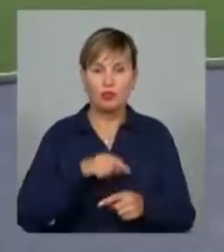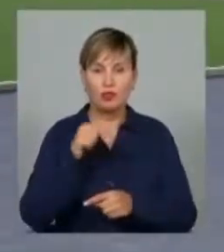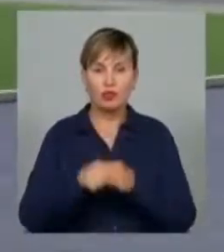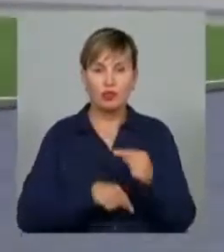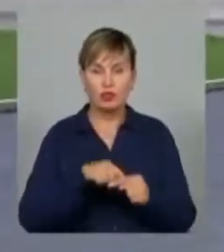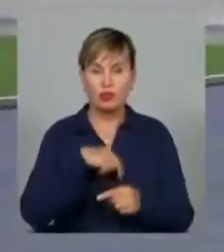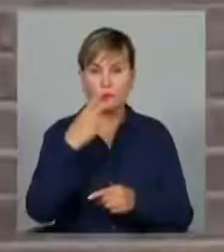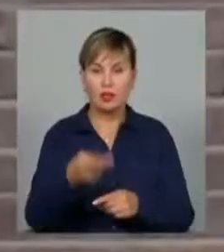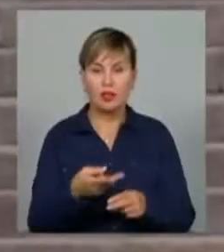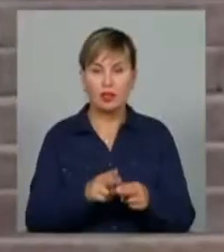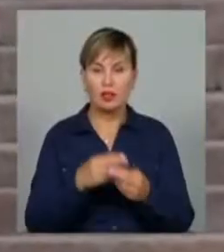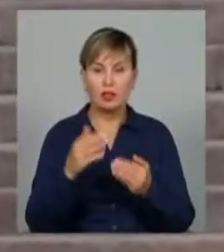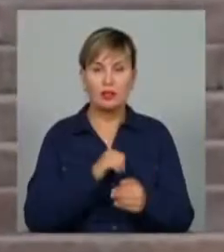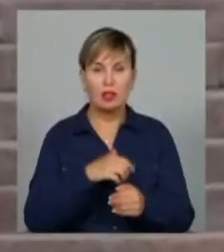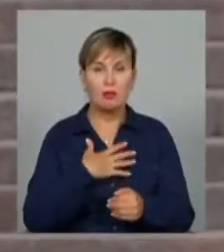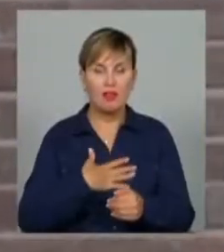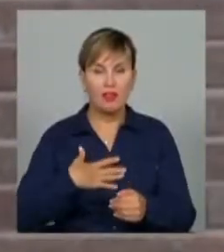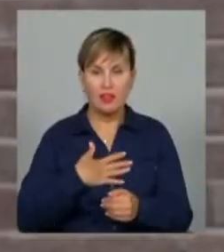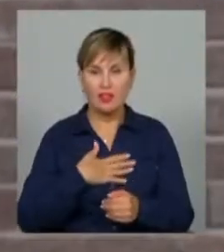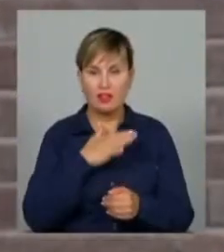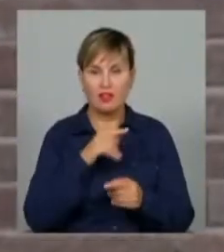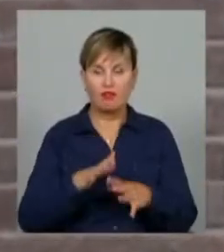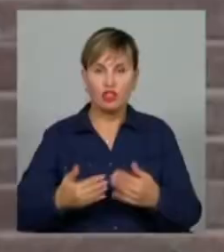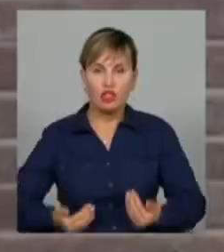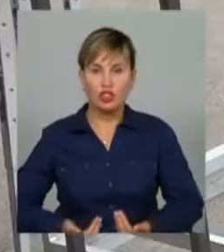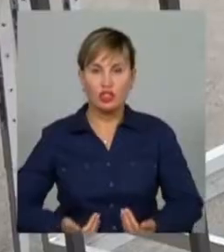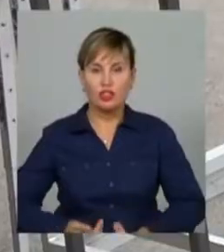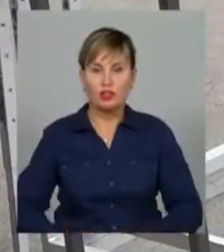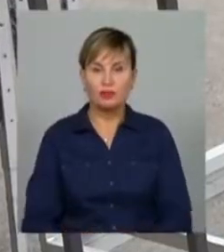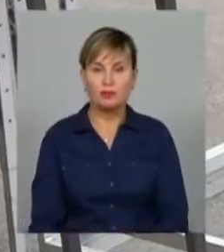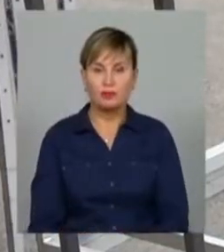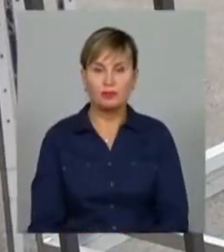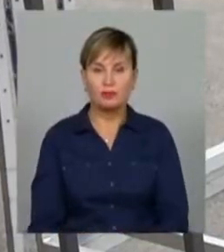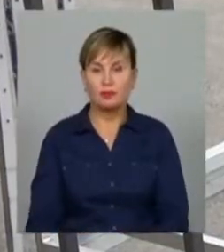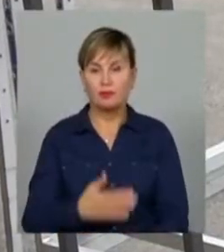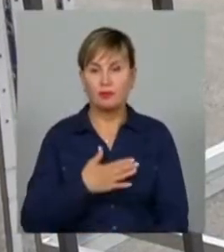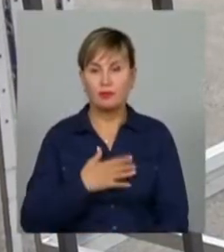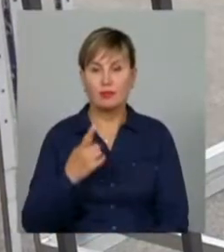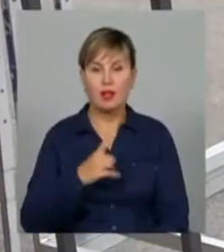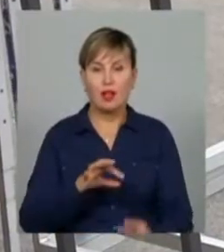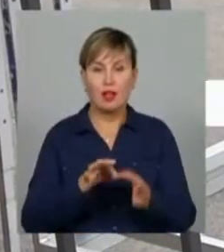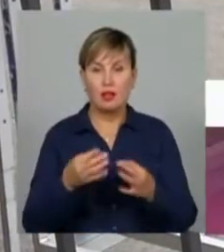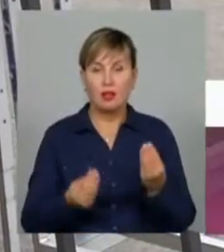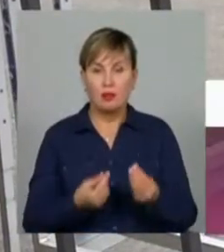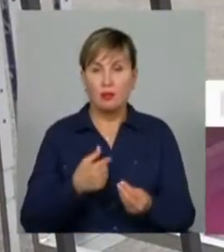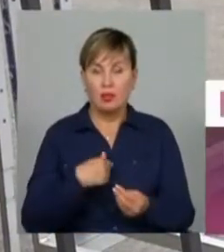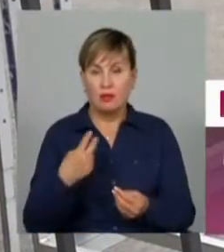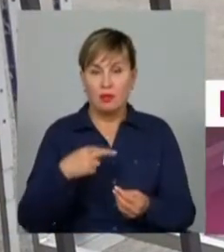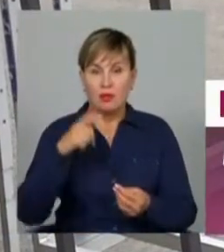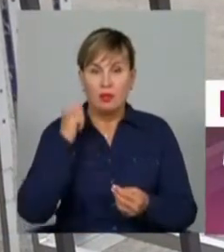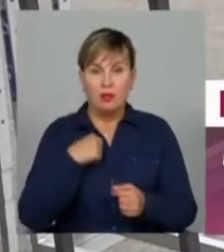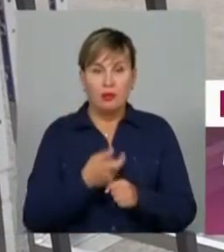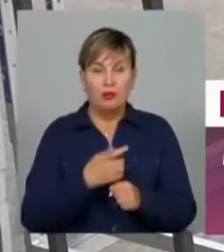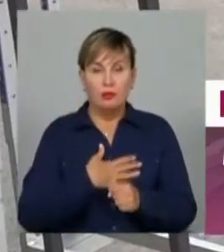планку. Для нее это, пожалуй, самый волнительный момент в жизни. Это мои первые Олимпийские игры. Мне всего 20, и я